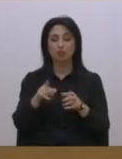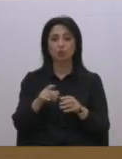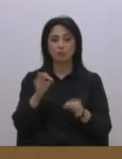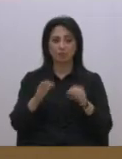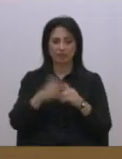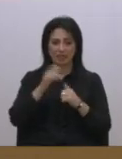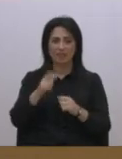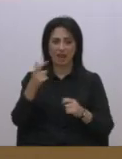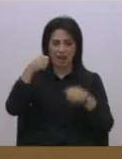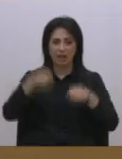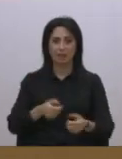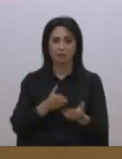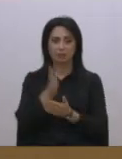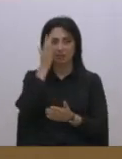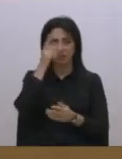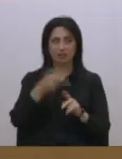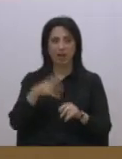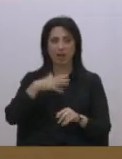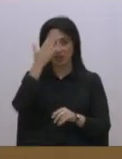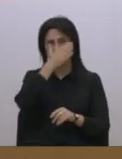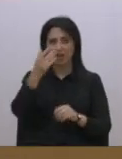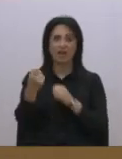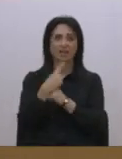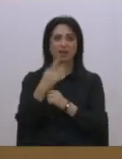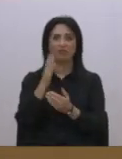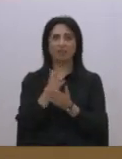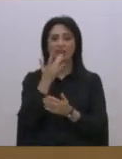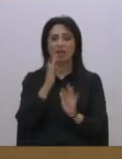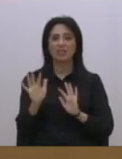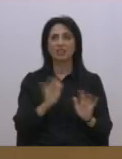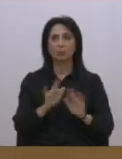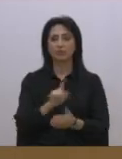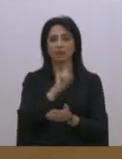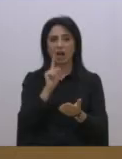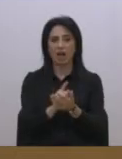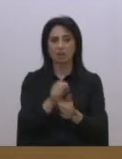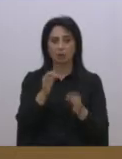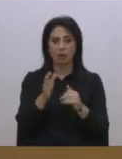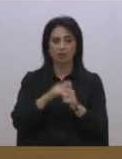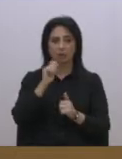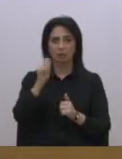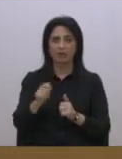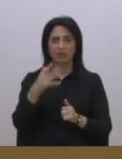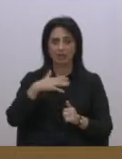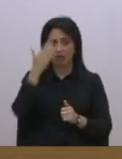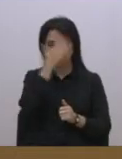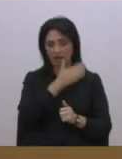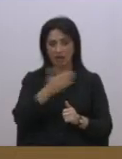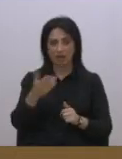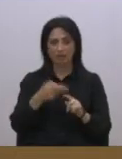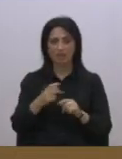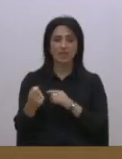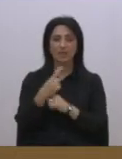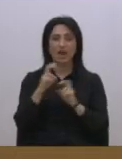გასამართლება ლეგიტიმური მიზანია და ის ქართველი ხალხის დაკვეთაა. ნაციონალური მოძრაობა აუცილებლად გასამართლდება და ქართველი ხალხის ეს